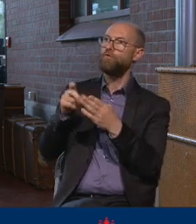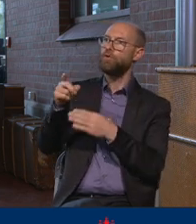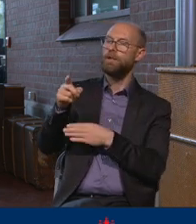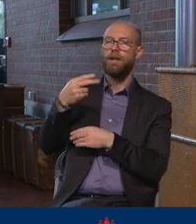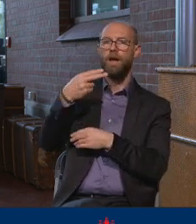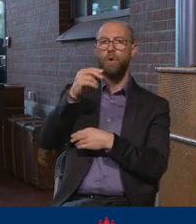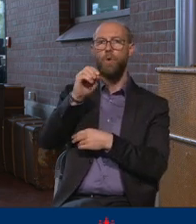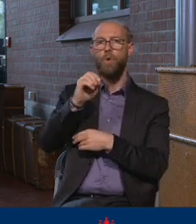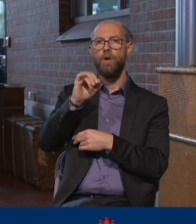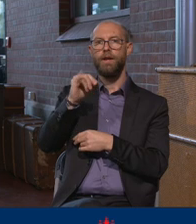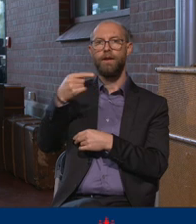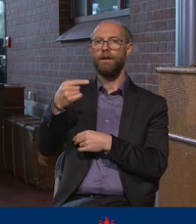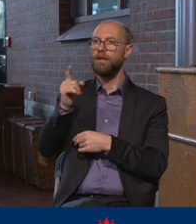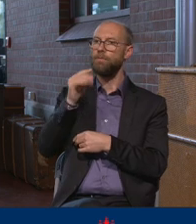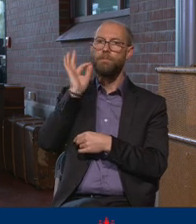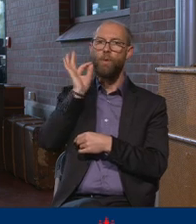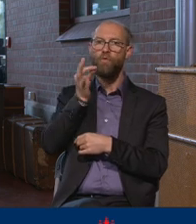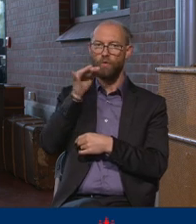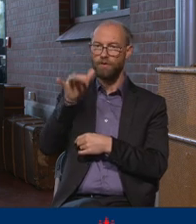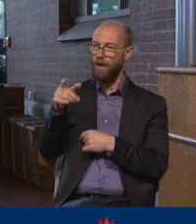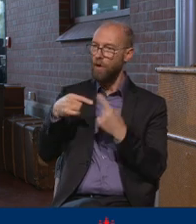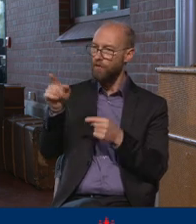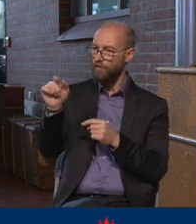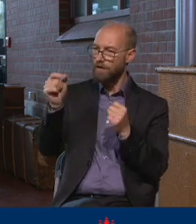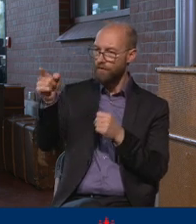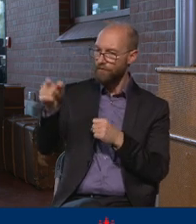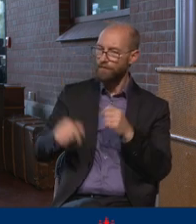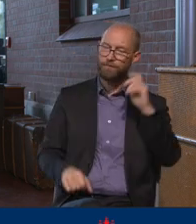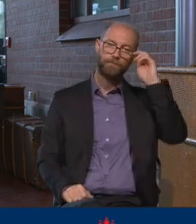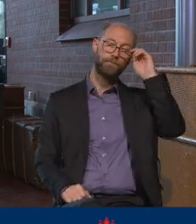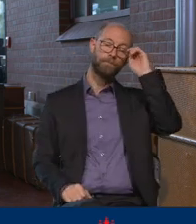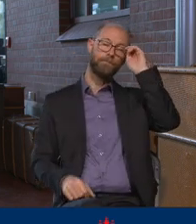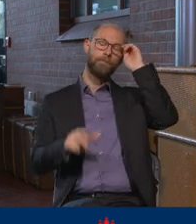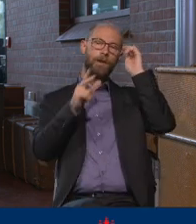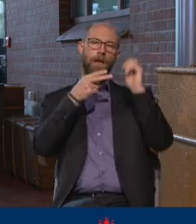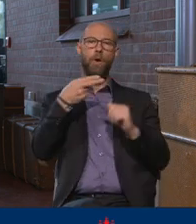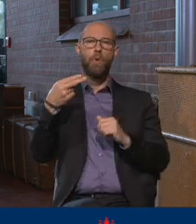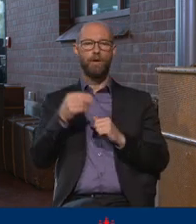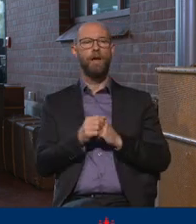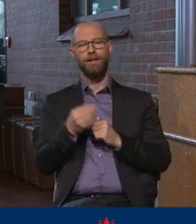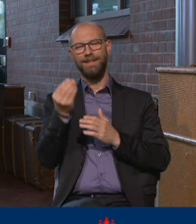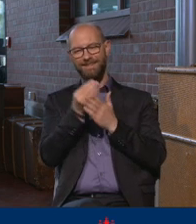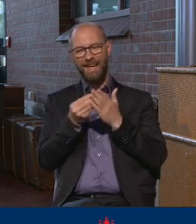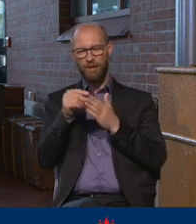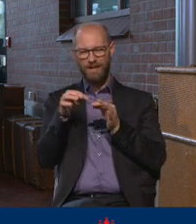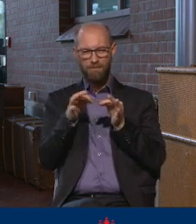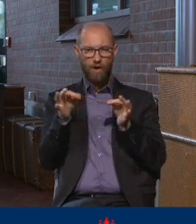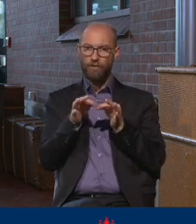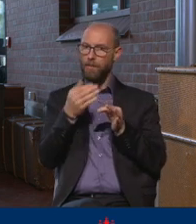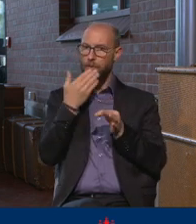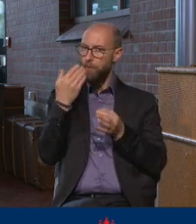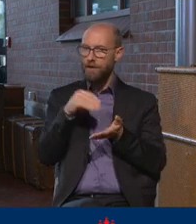und ja mit läuft ja in den zeichnungen ist dass in dem maßstab erst noch mal nicht drin